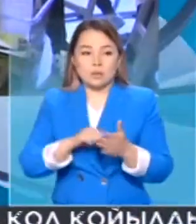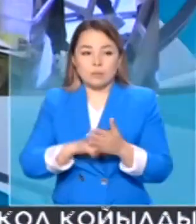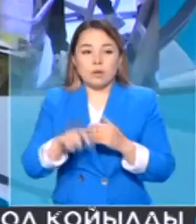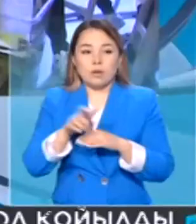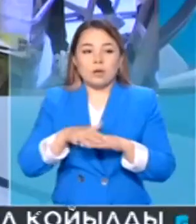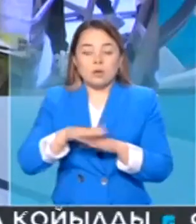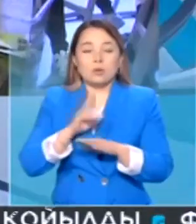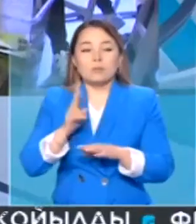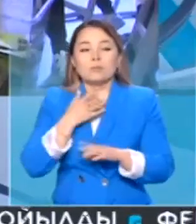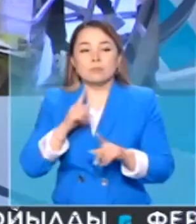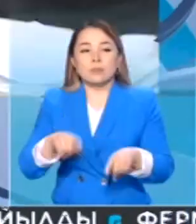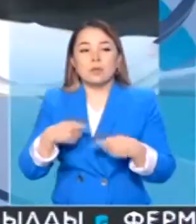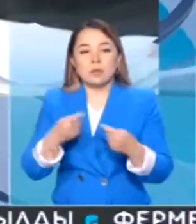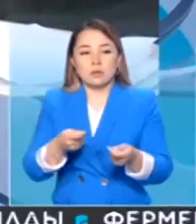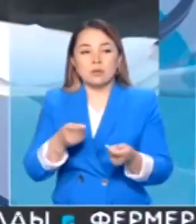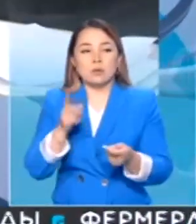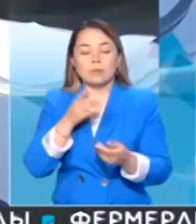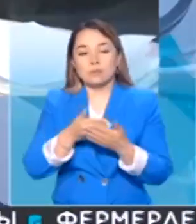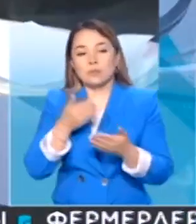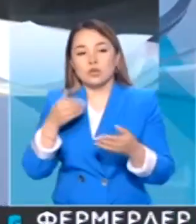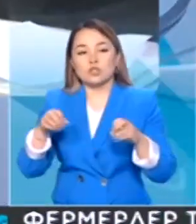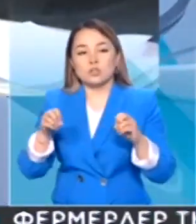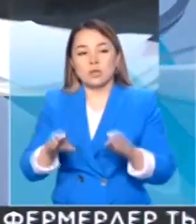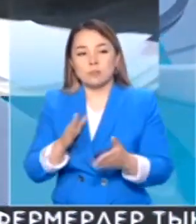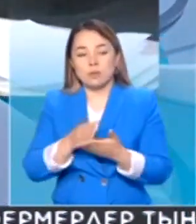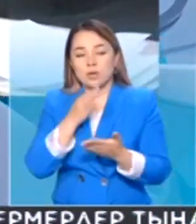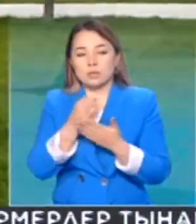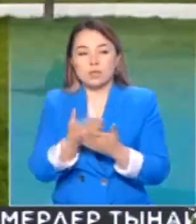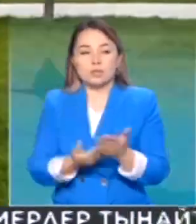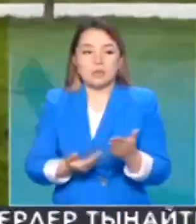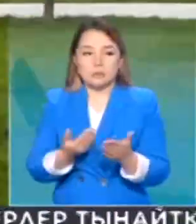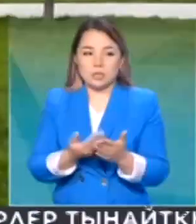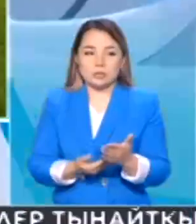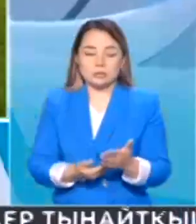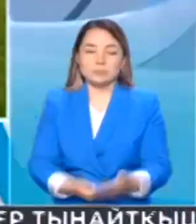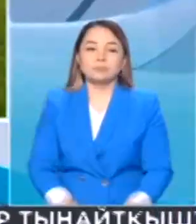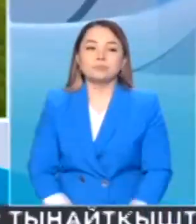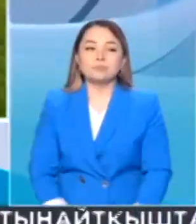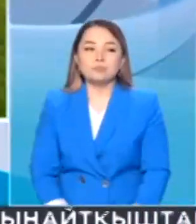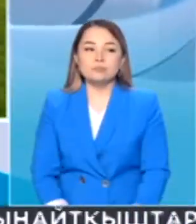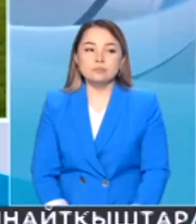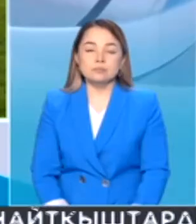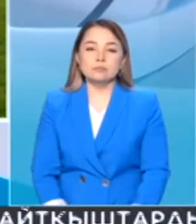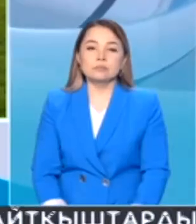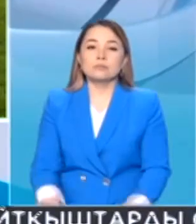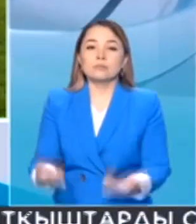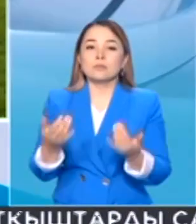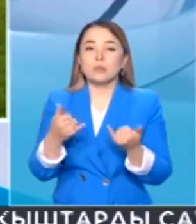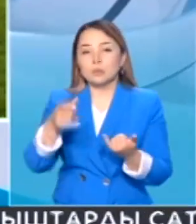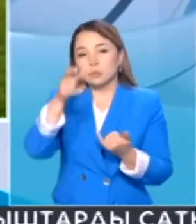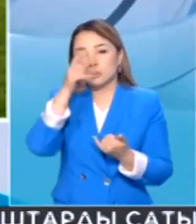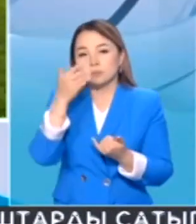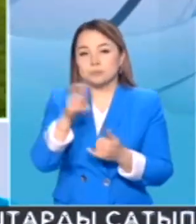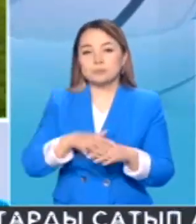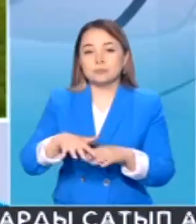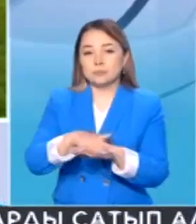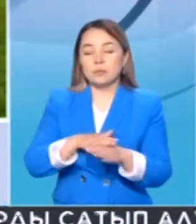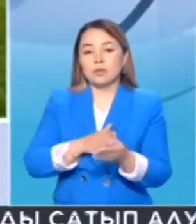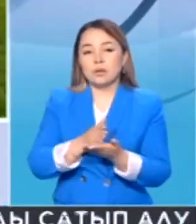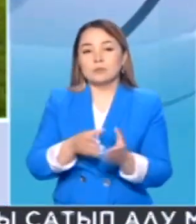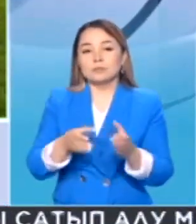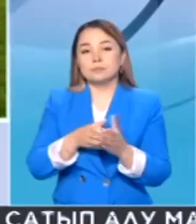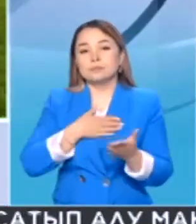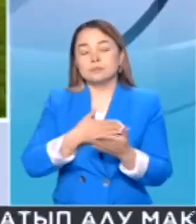халық кімге дауыс беретінін әлдеқашан шешіп қойғандықтан дейді сарапшылар. Яй, досал, Түркияда халықтың